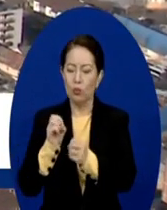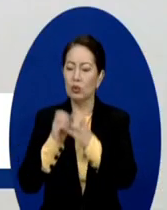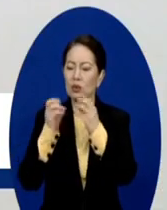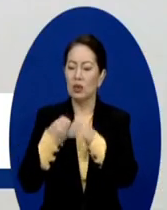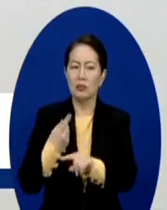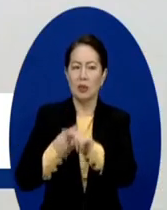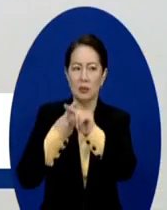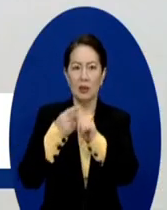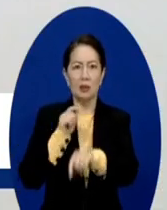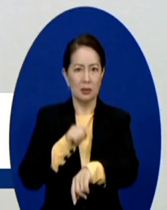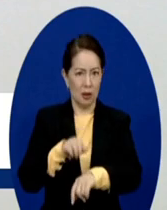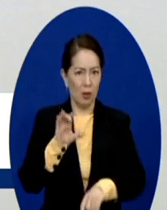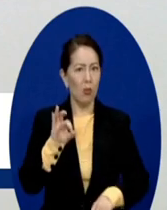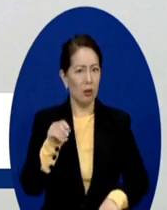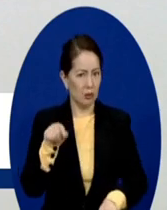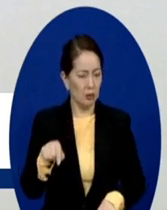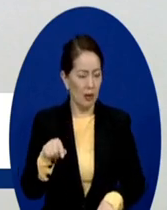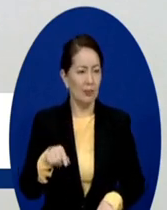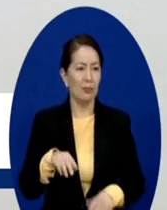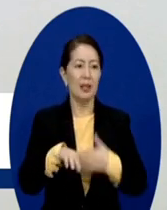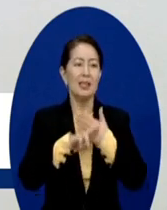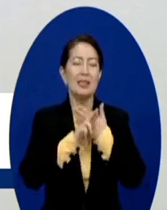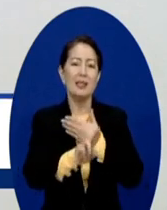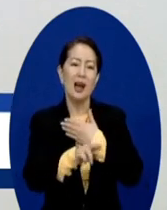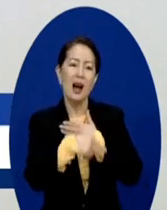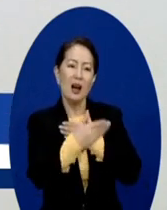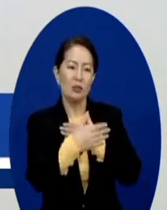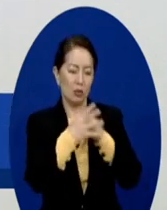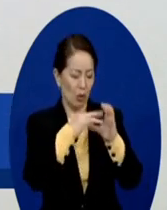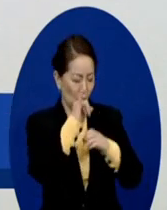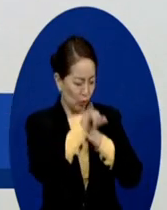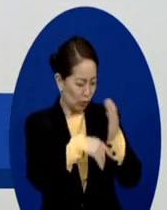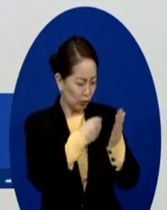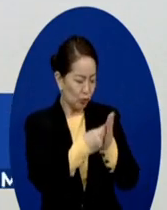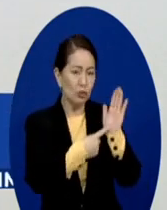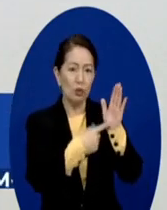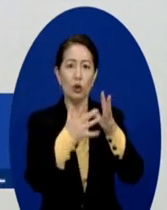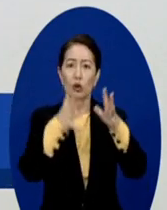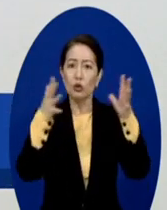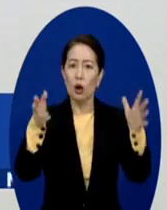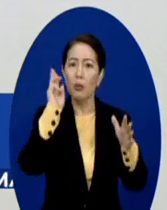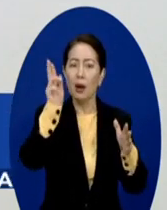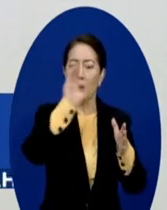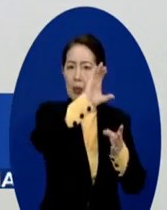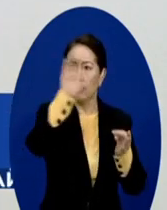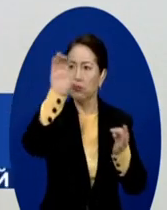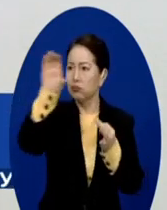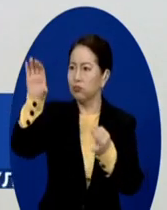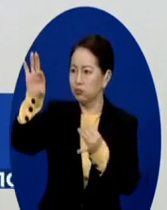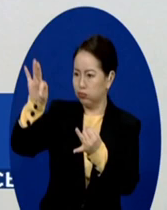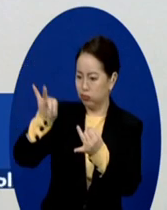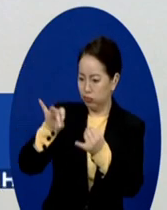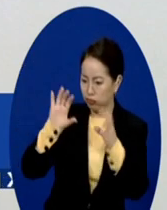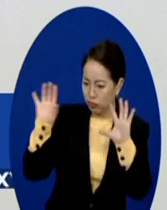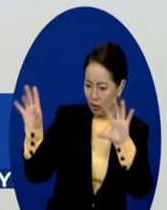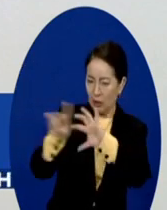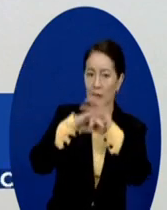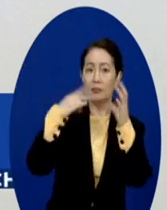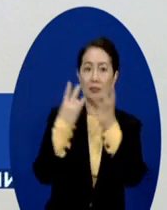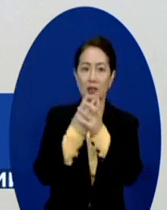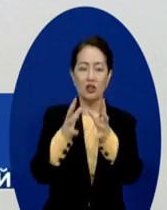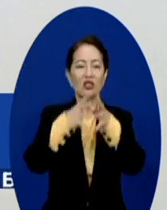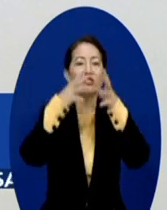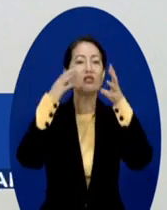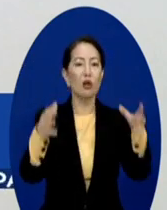болжээ. Цаашдаа бол энэ олон улсын жишээд яадаг вэхээр энэ томоохон компаниудаа нийлүүлээд нэгтгээд